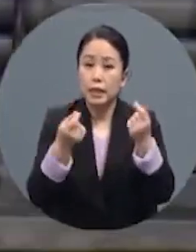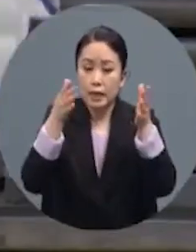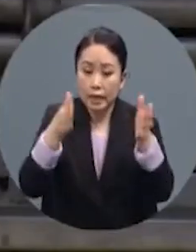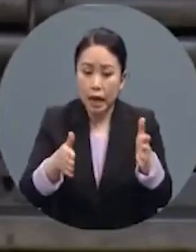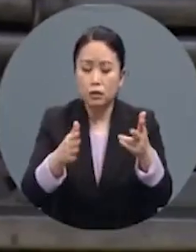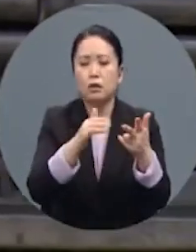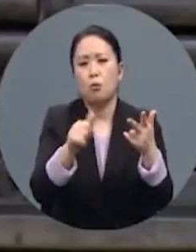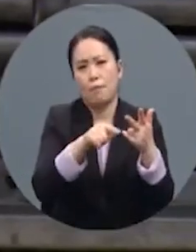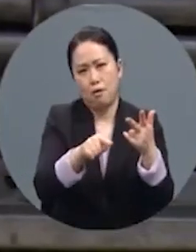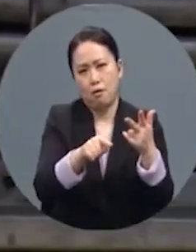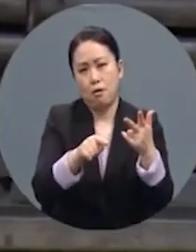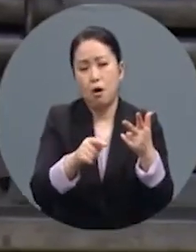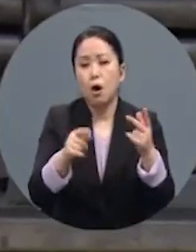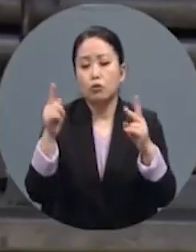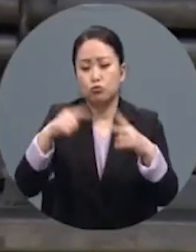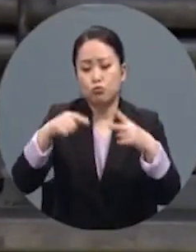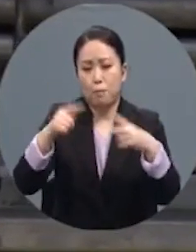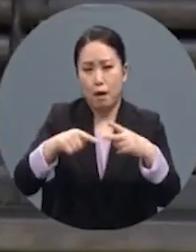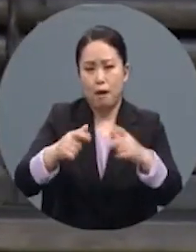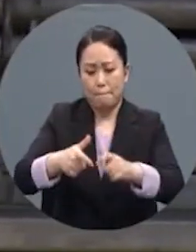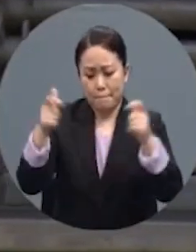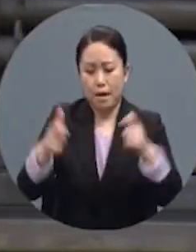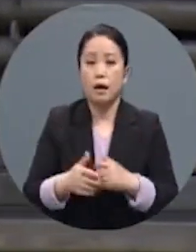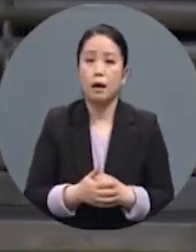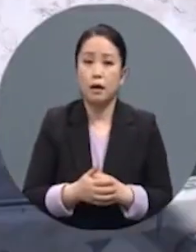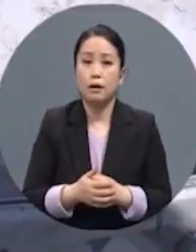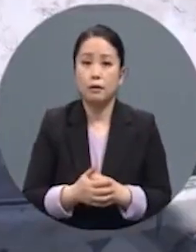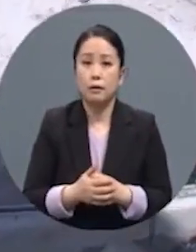수는 7명, 두 배 가까이 늘어난 것입니다.